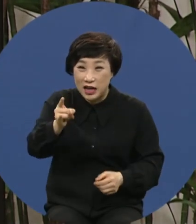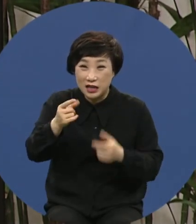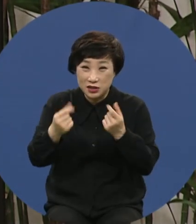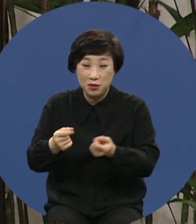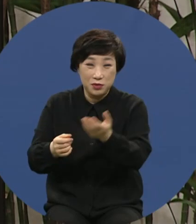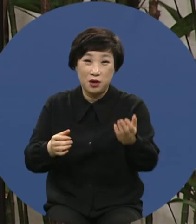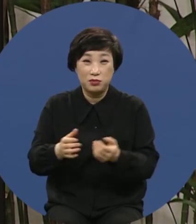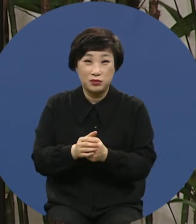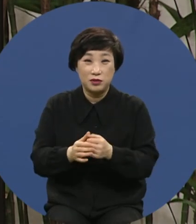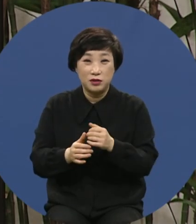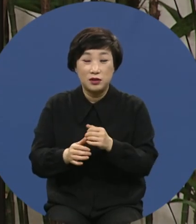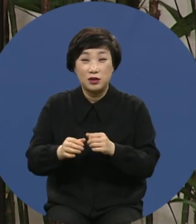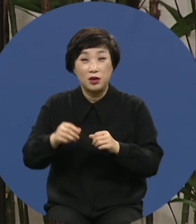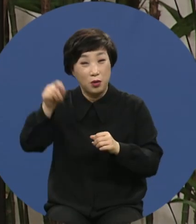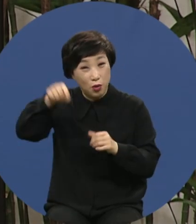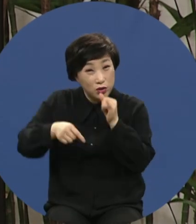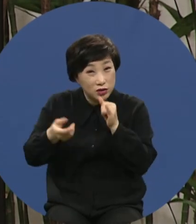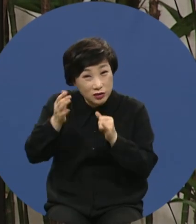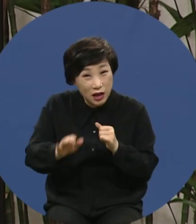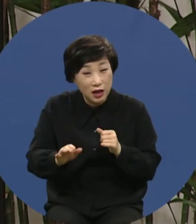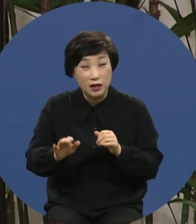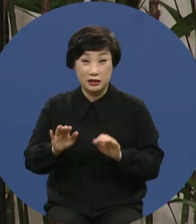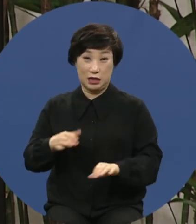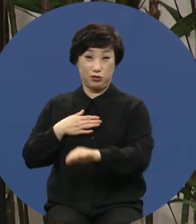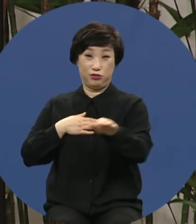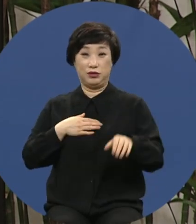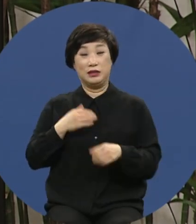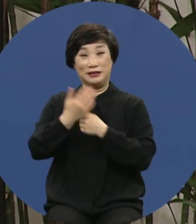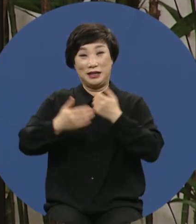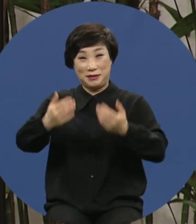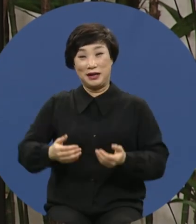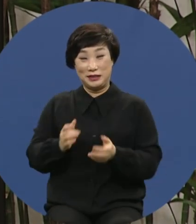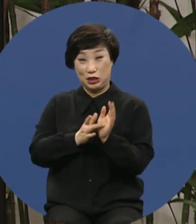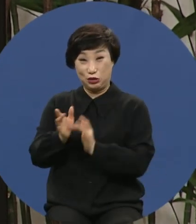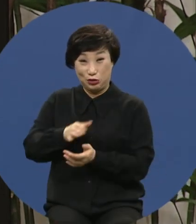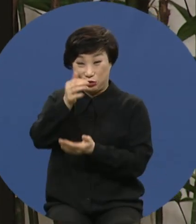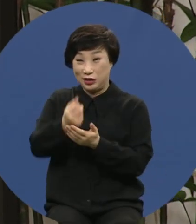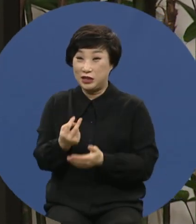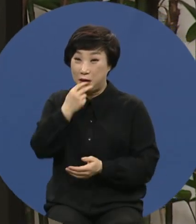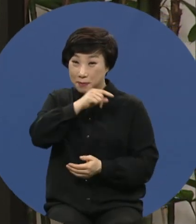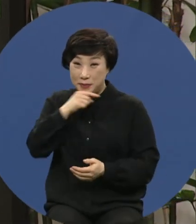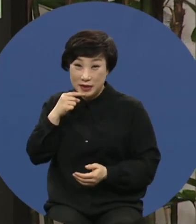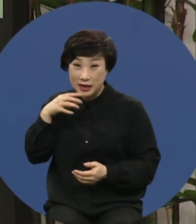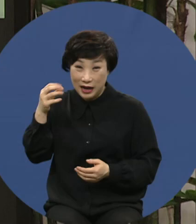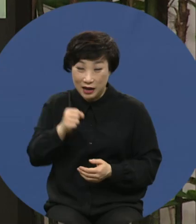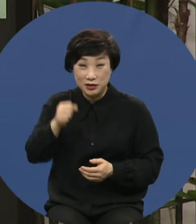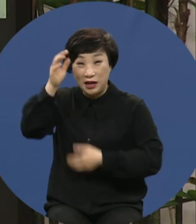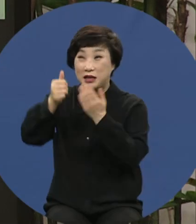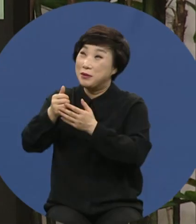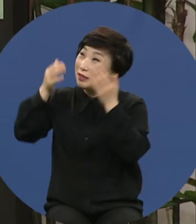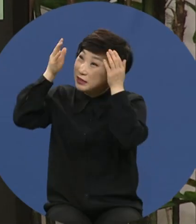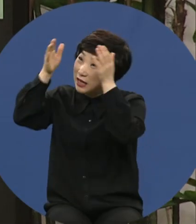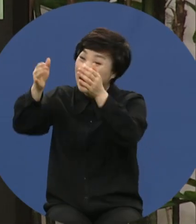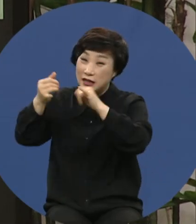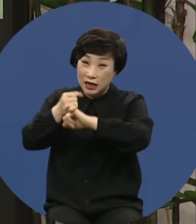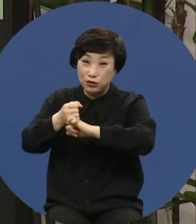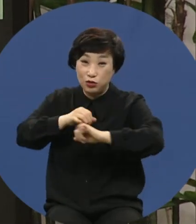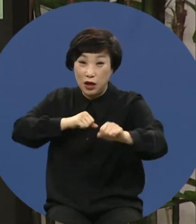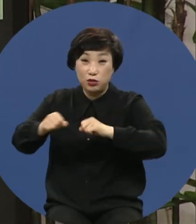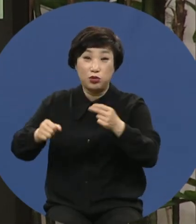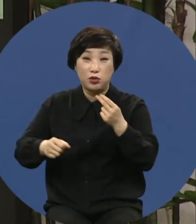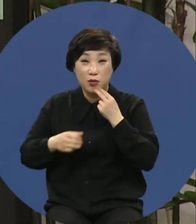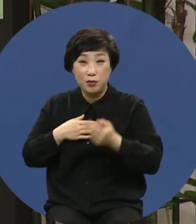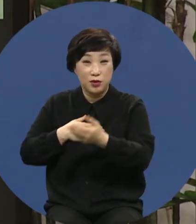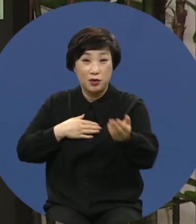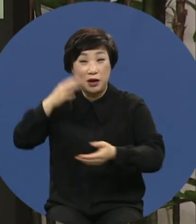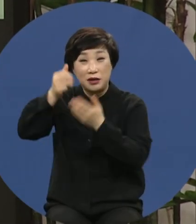받은 생명을, 예수가 주신 피의 생명을 가지고 약동하는 약동과 하나님을 향한 약속의 움직임이 없고,